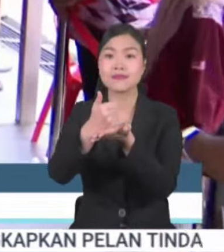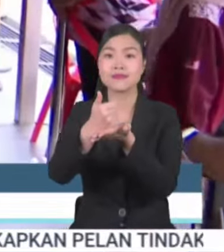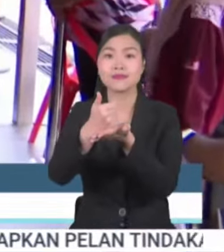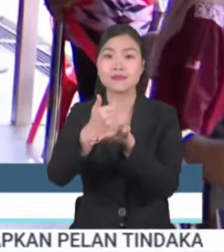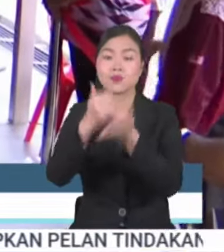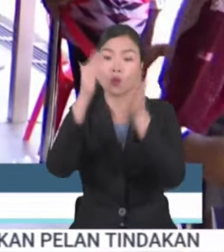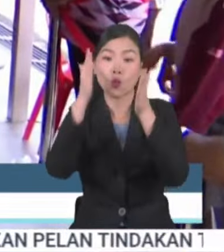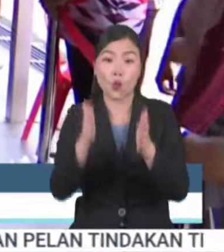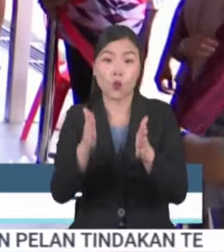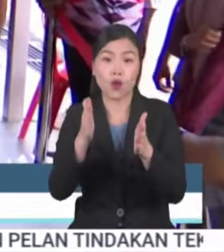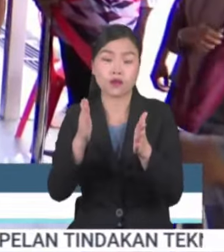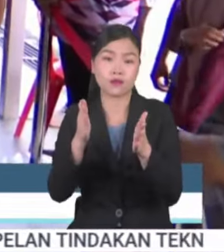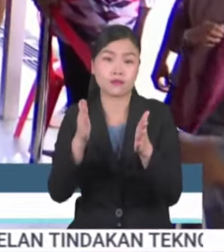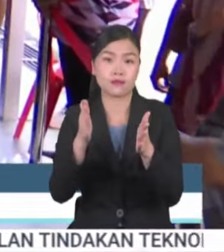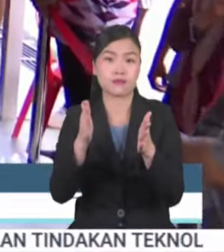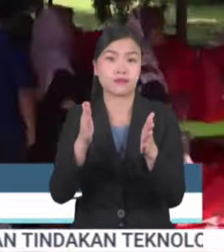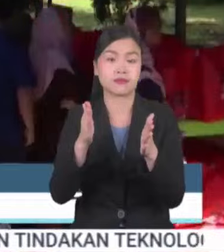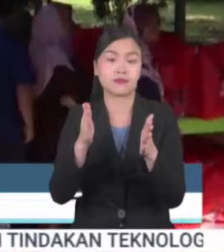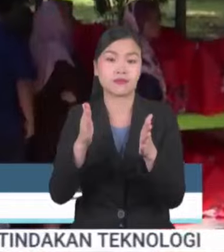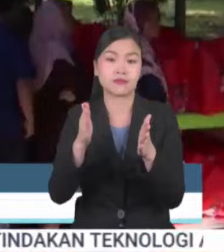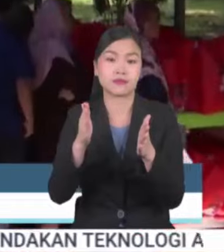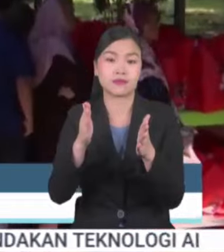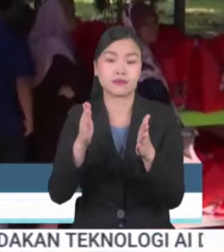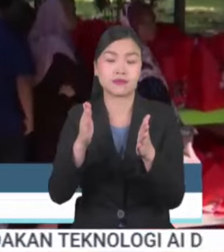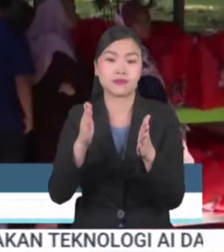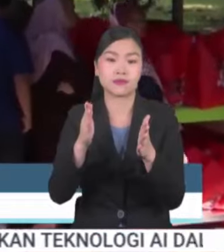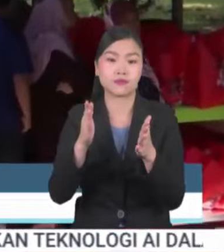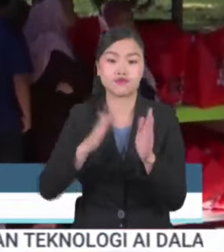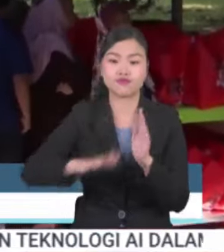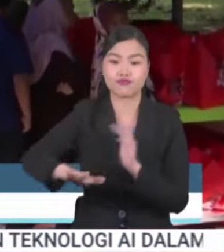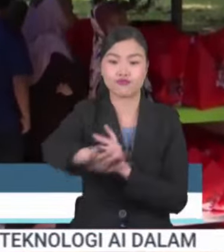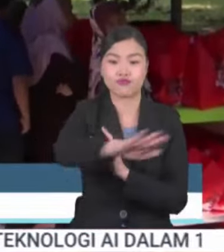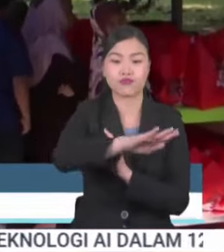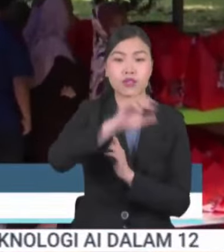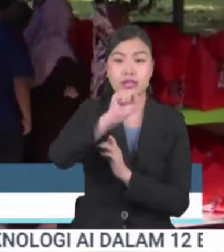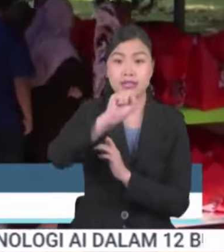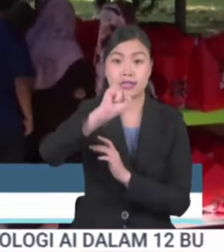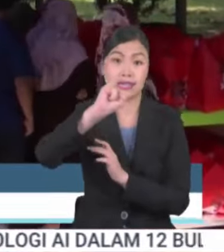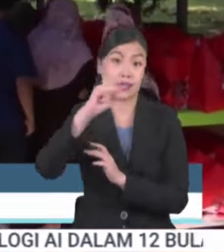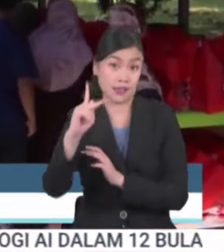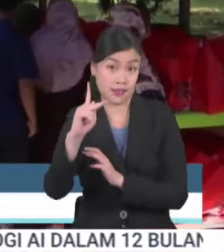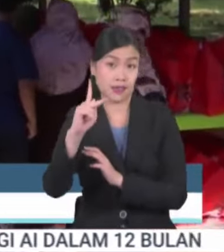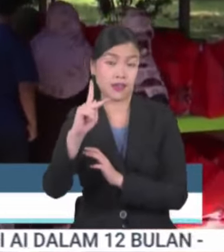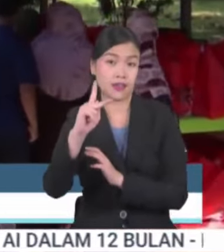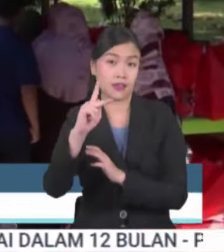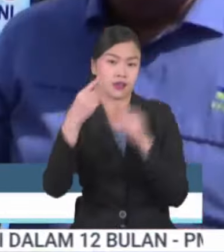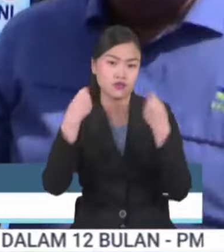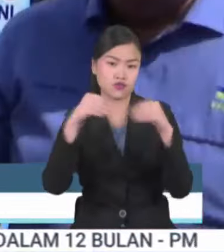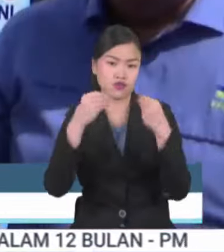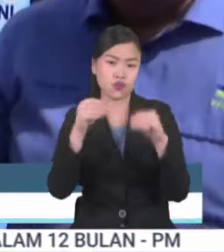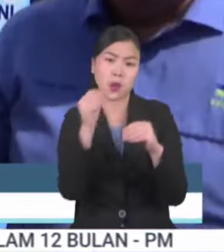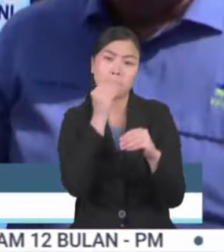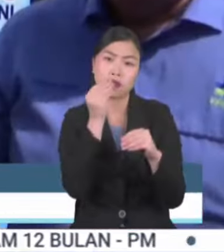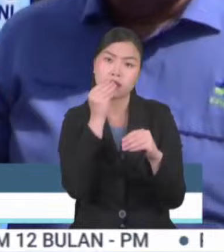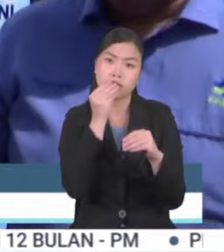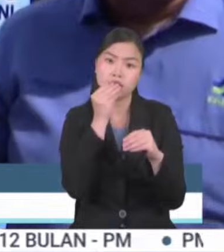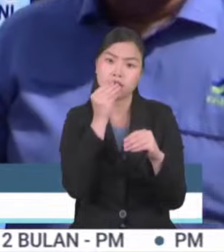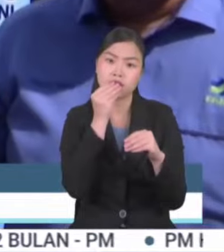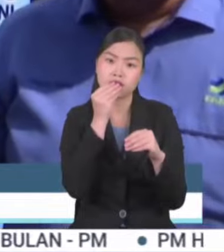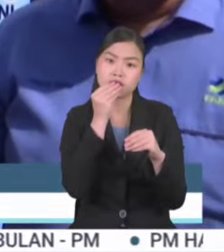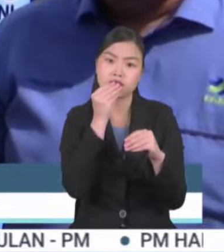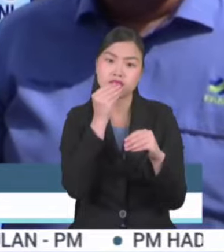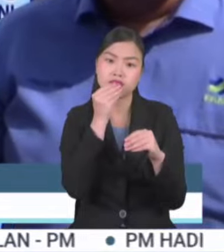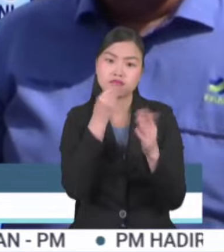keperluan pihak penduduk di kawasan sekitar SIK ini dengan jualan makanan yang pada